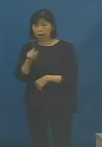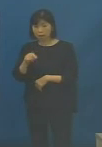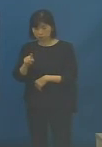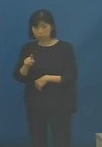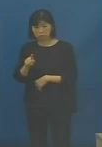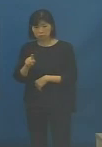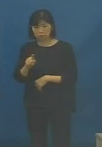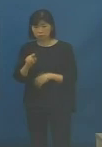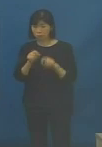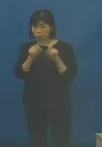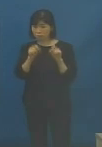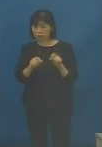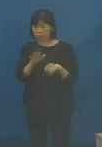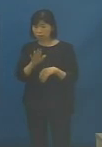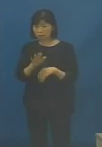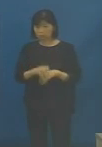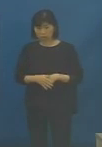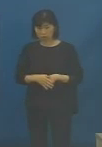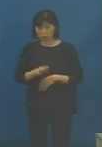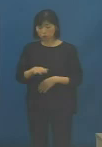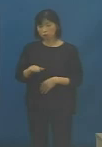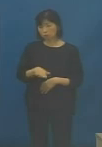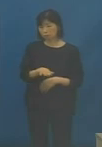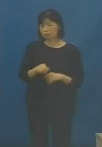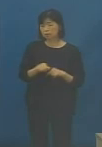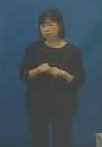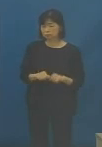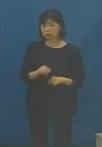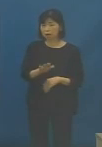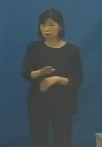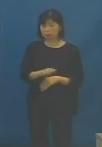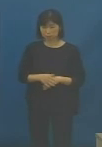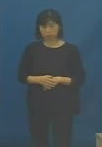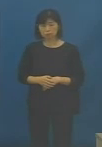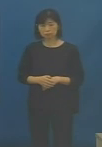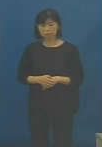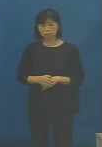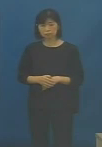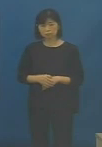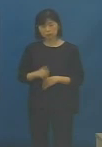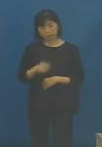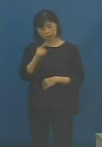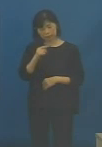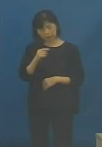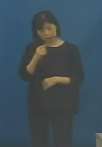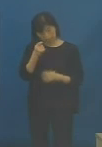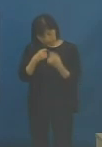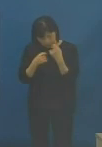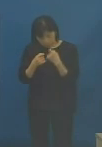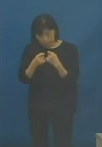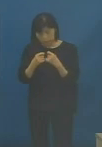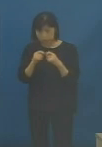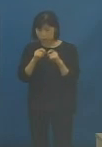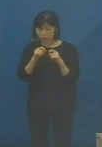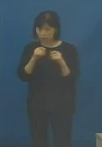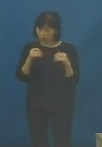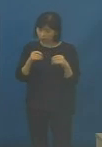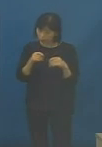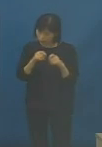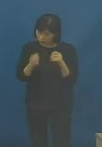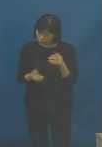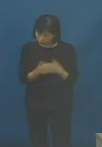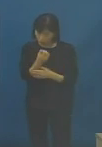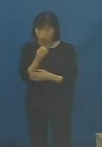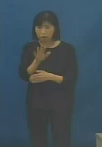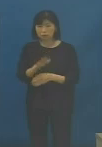です。で子どももやりました。でそれで実際に痛ましい事件も起きました。ですから子どもたちに